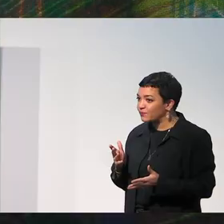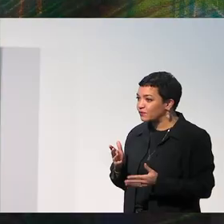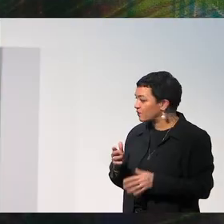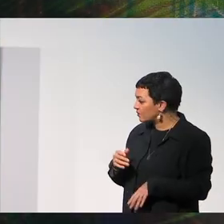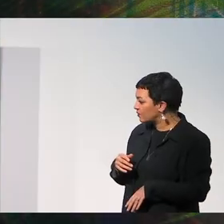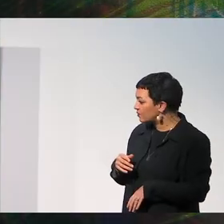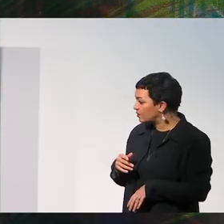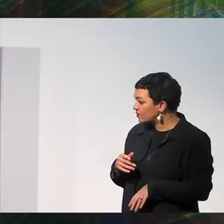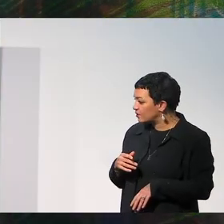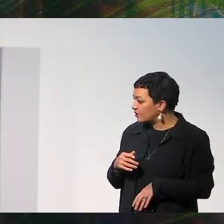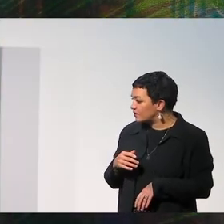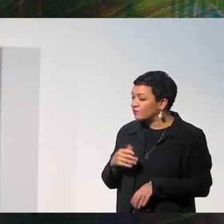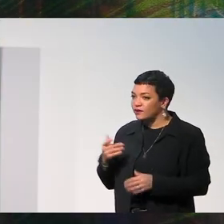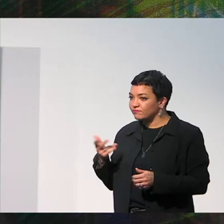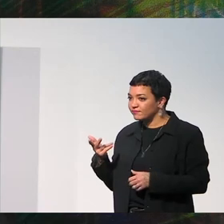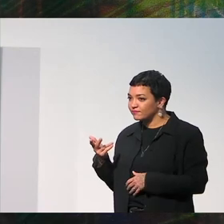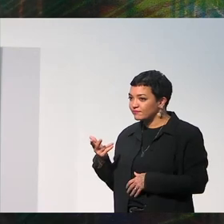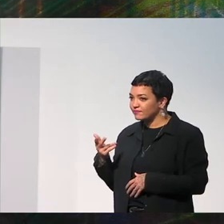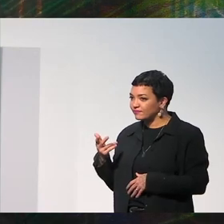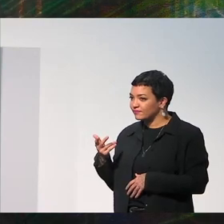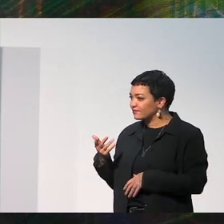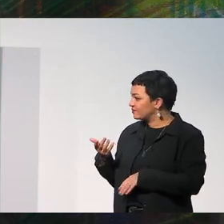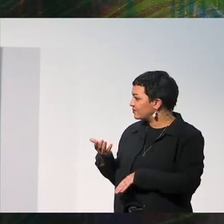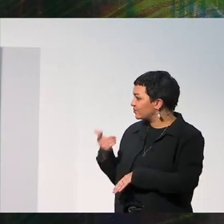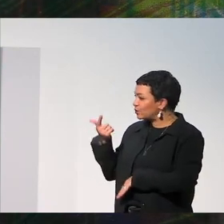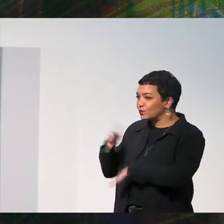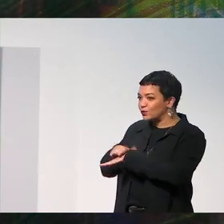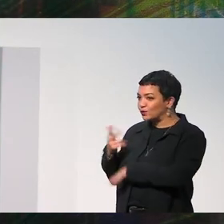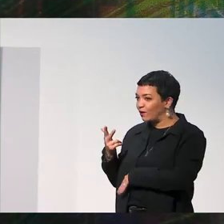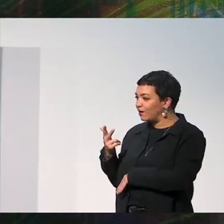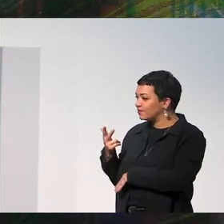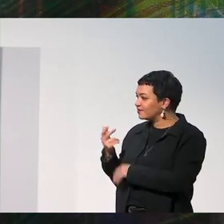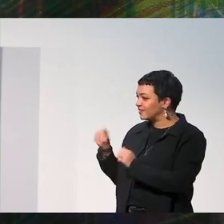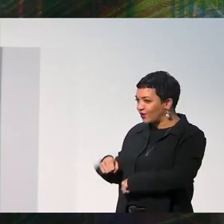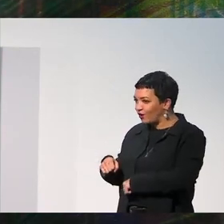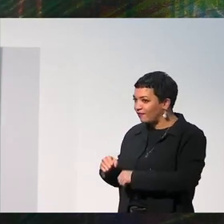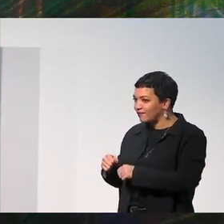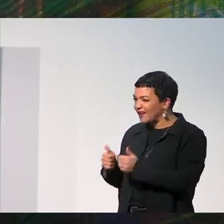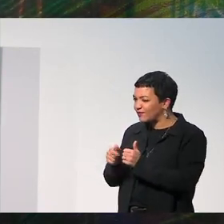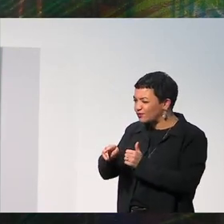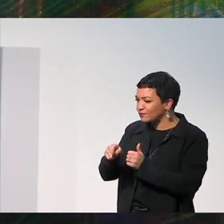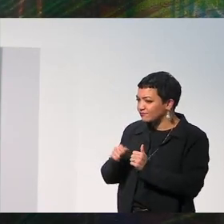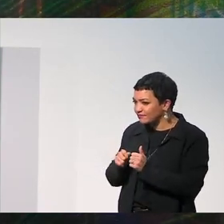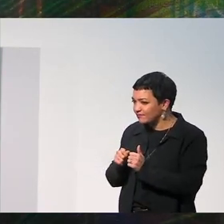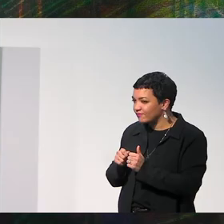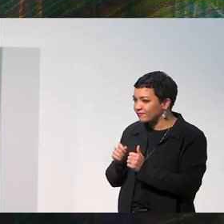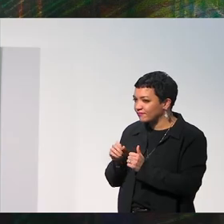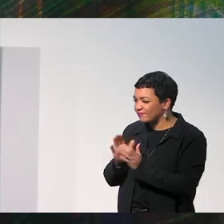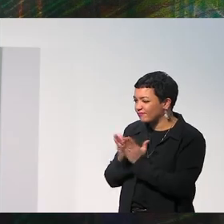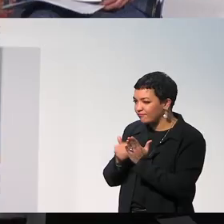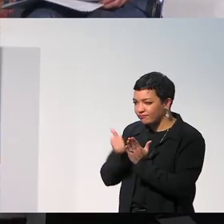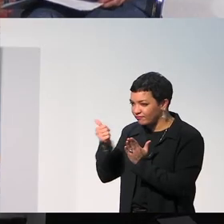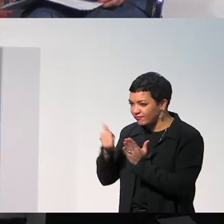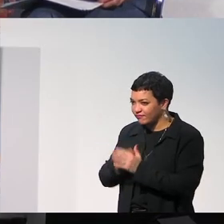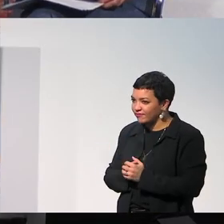On est deux. Sur trois d'accord, je ne vous mets pas dans le avec vous. Et c'est un texte aussi sur la beauté du